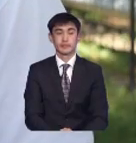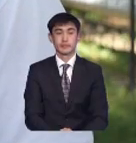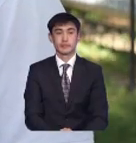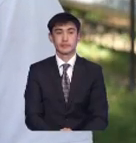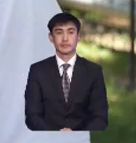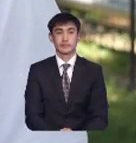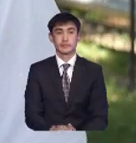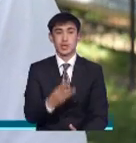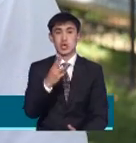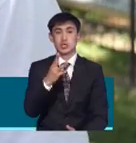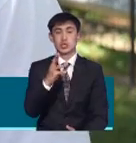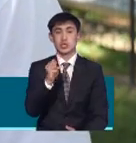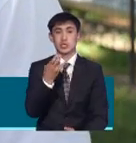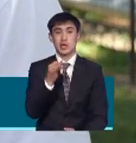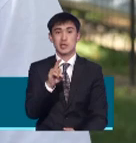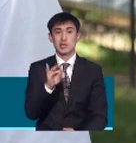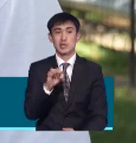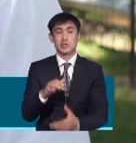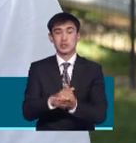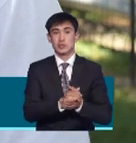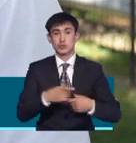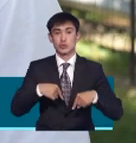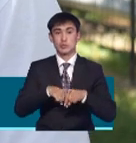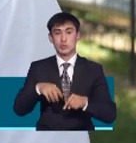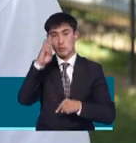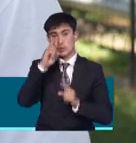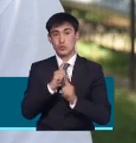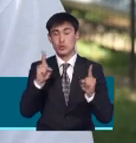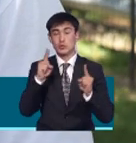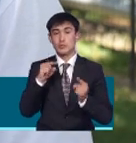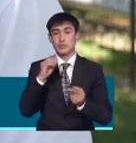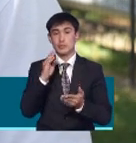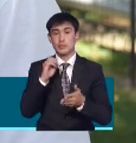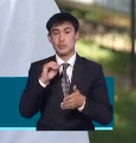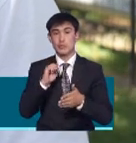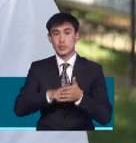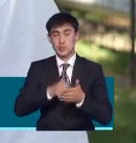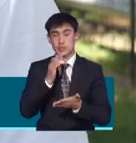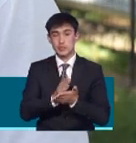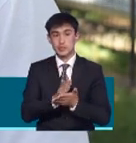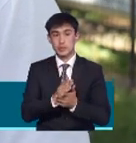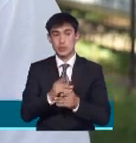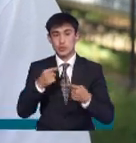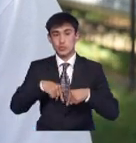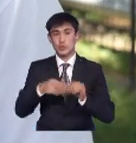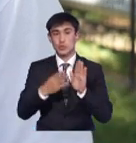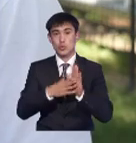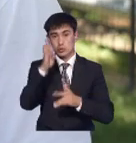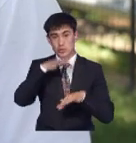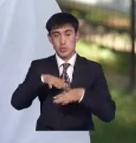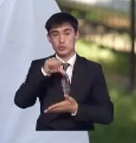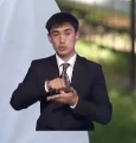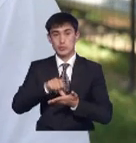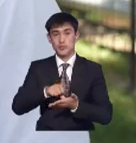Шанхай ынтымақтастық ұйымы біздің мемлекетте өтуі үлкен мән мағына жатыр. Себебі ұйымның құрамында 9 ел мүше.